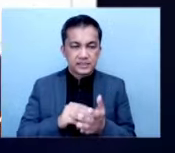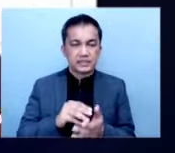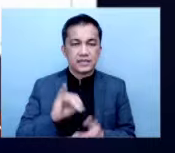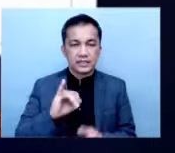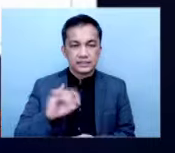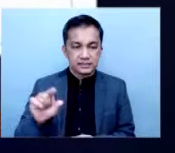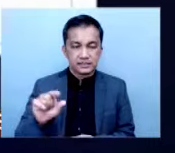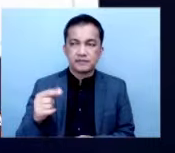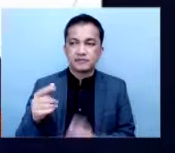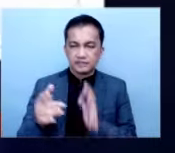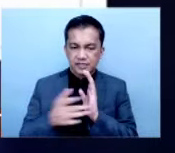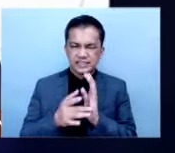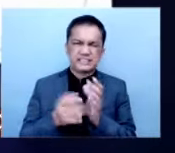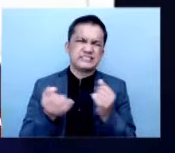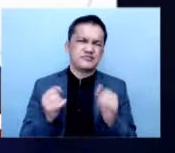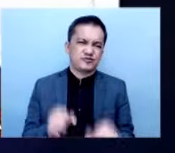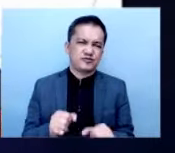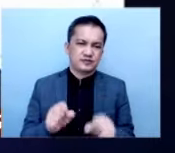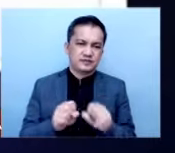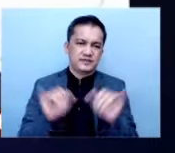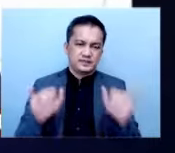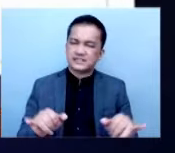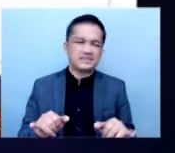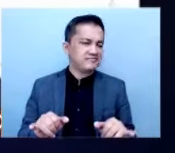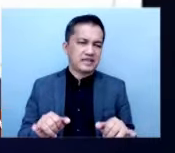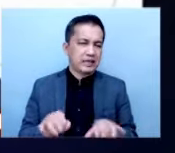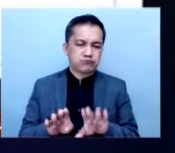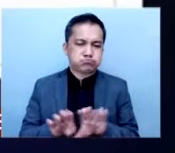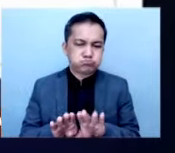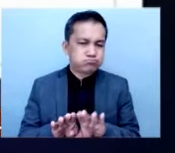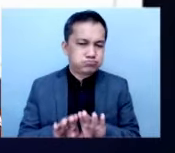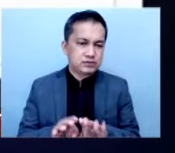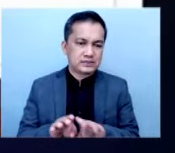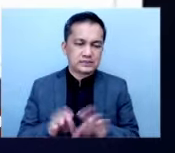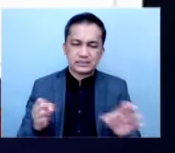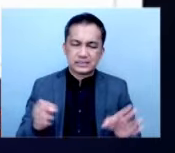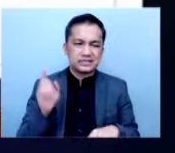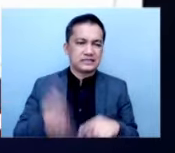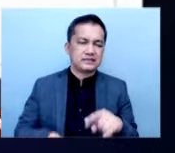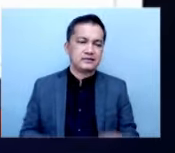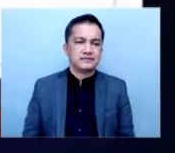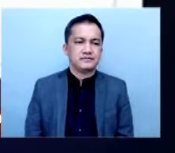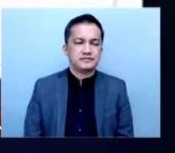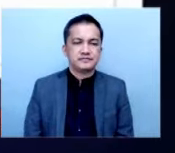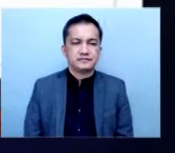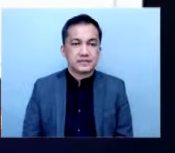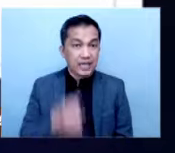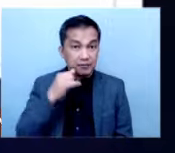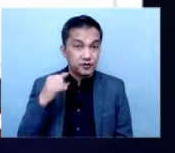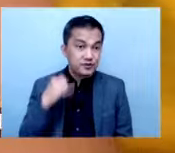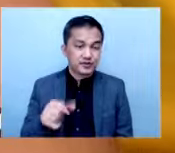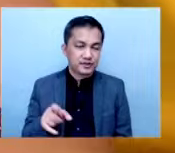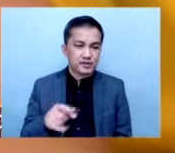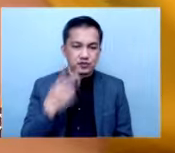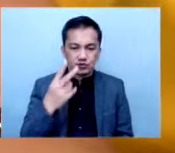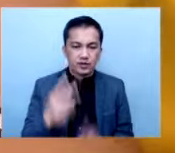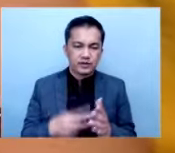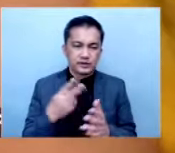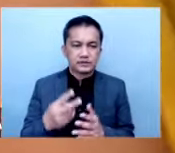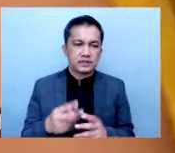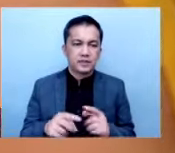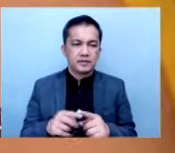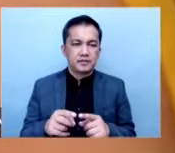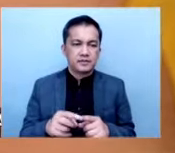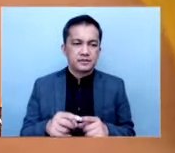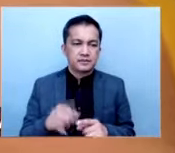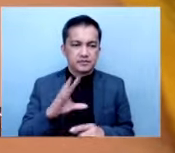technical issue sa kanilang system kaya hindi mabuksan ang mga social media apps kagabi halos dalawang oras ang tinagal nito pero mahigit